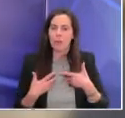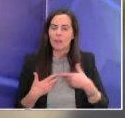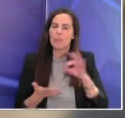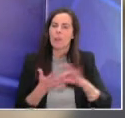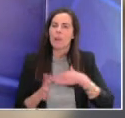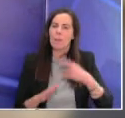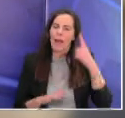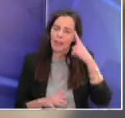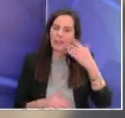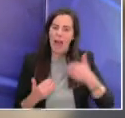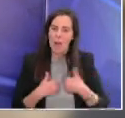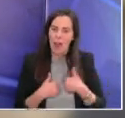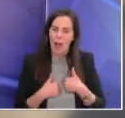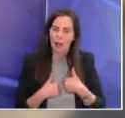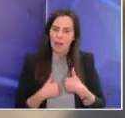תכתבו לי מה דעתכם עליי.